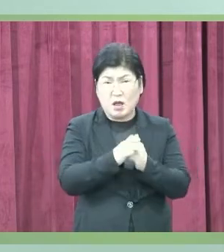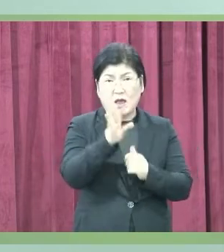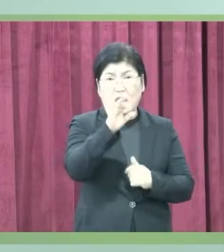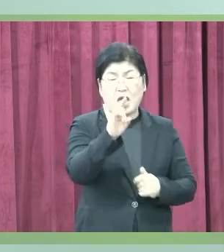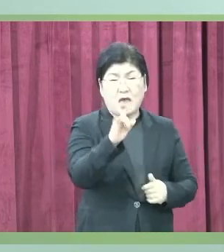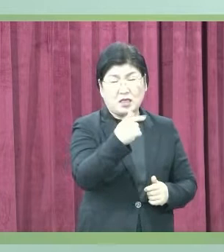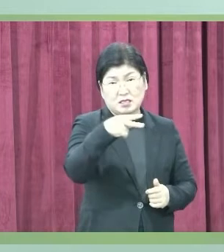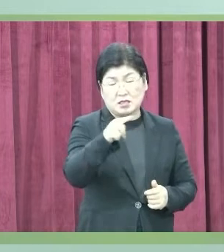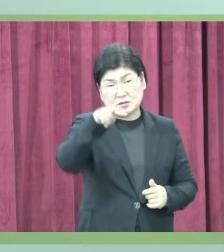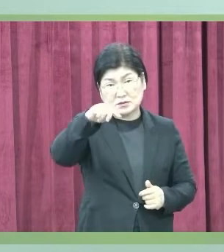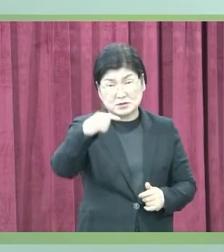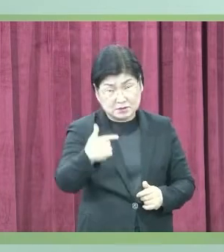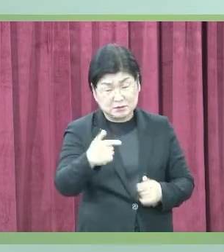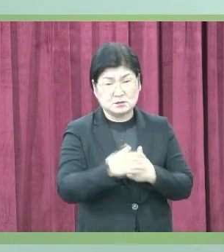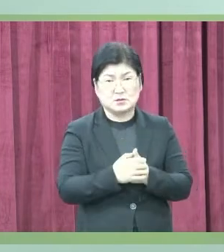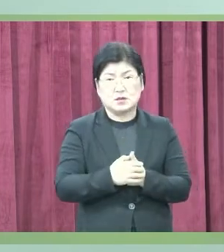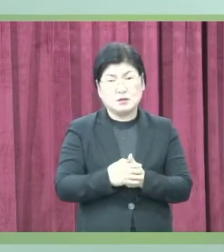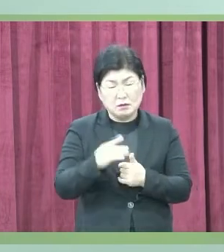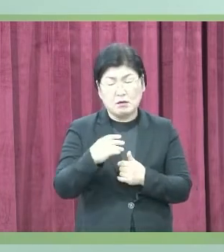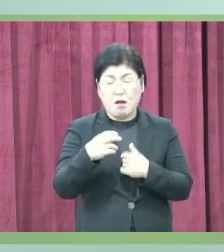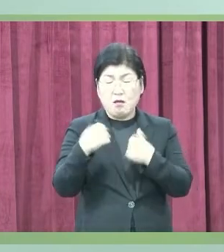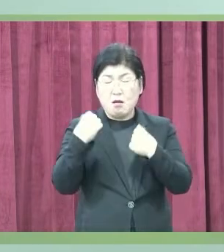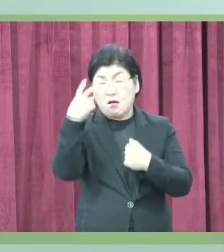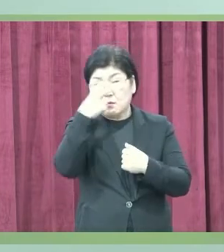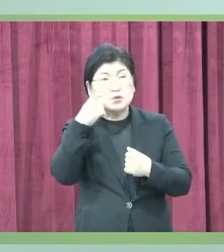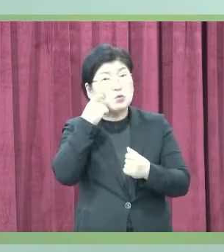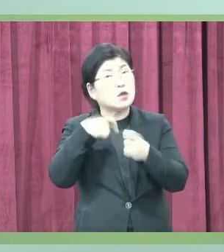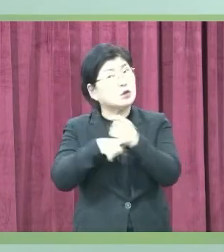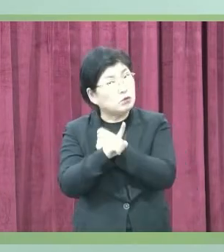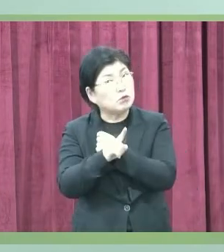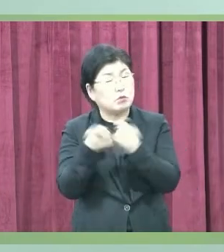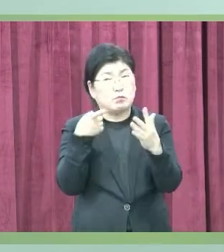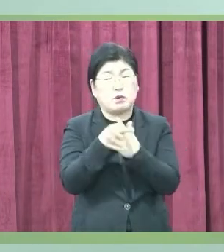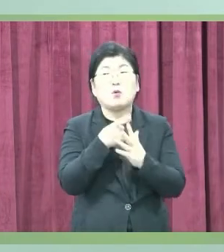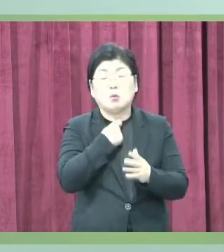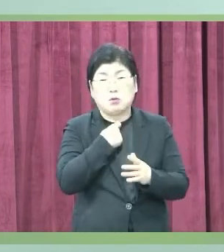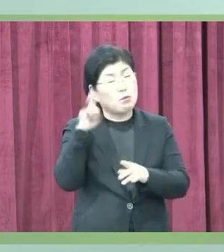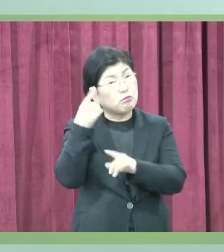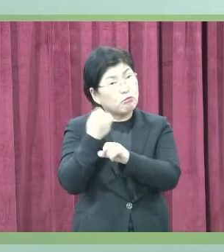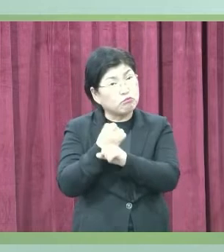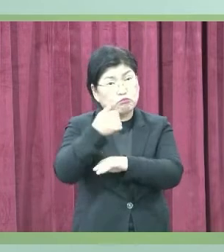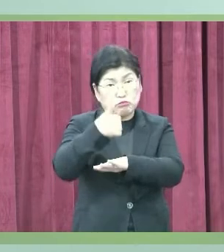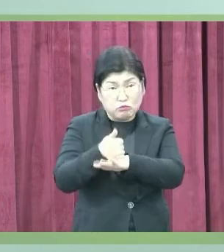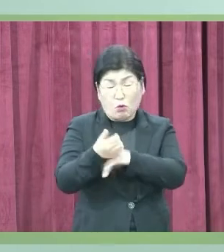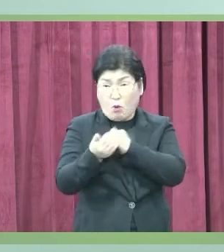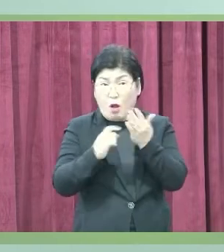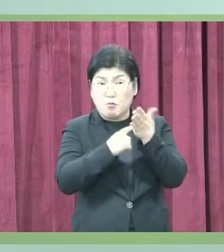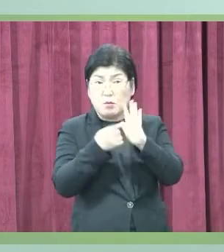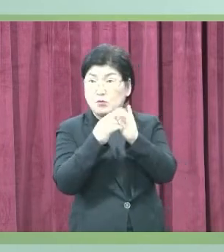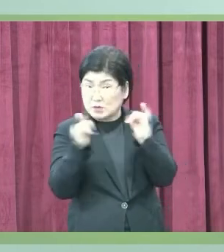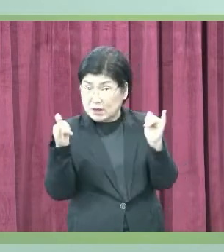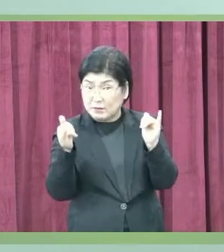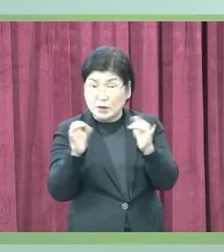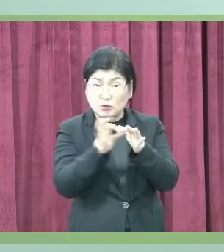적용한 장애인의 건강검진 미수검 요인을 파악하고자 합니다. 두 번째는 본 연구 결과와 또 앞선 발표 자료를